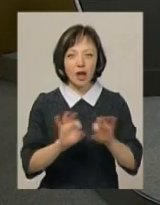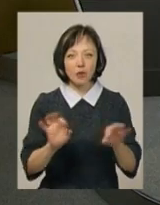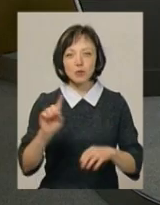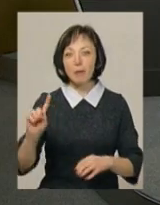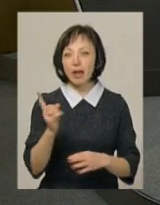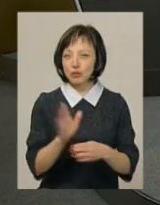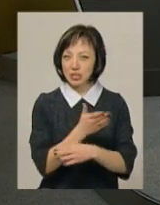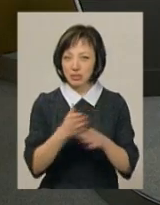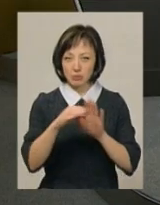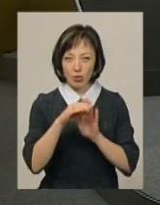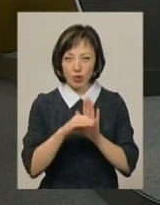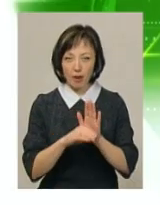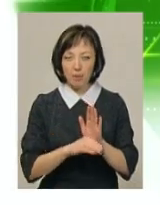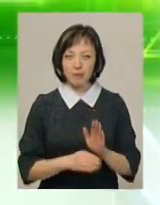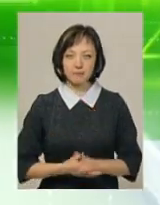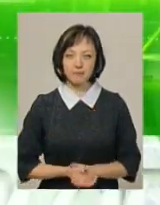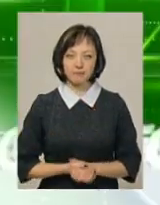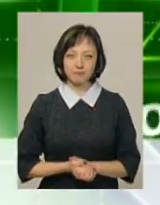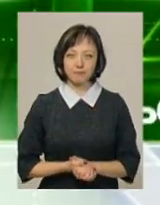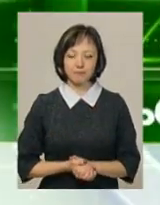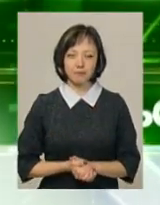першої частини програми.